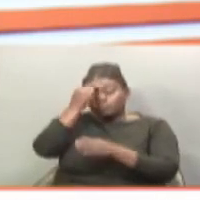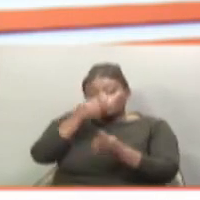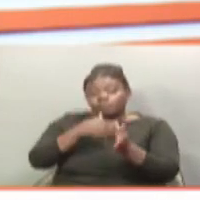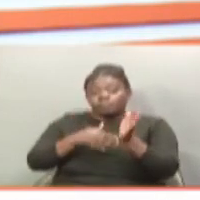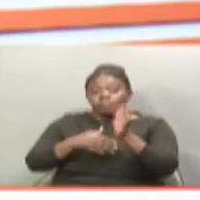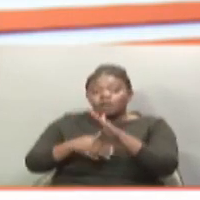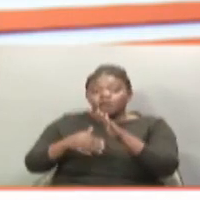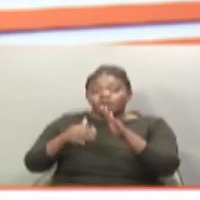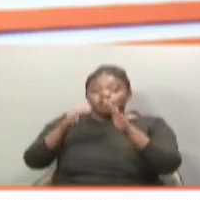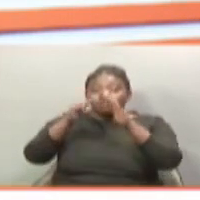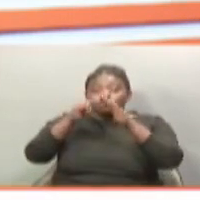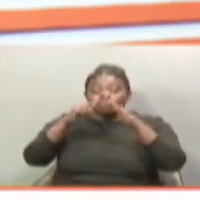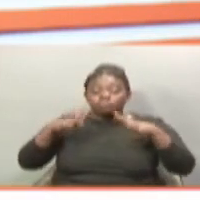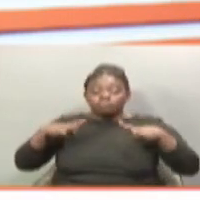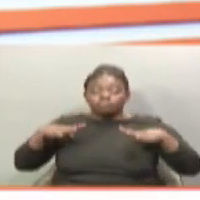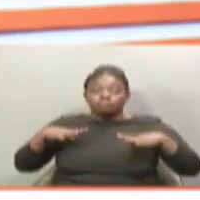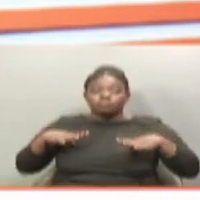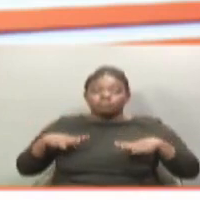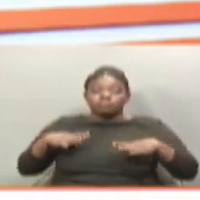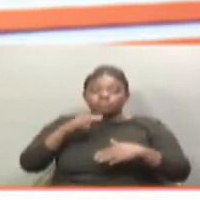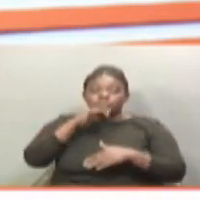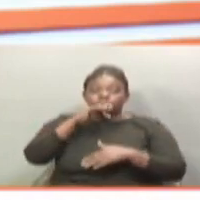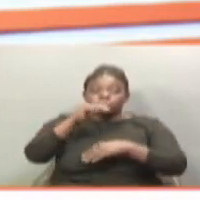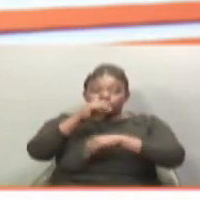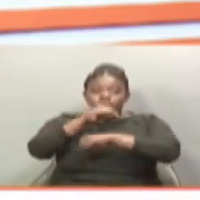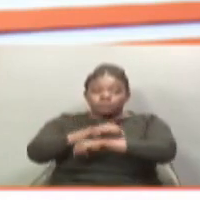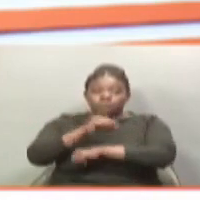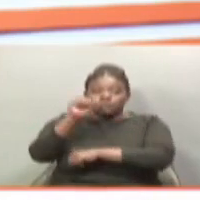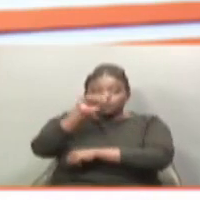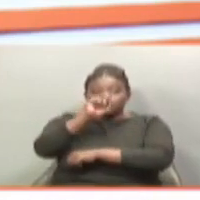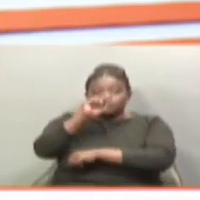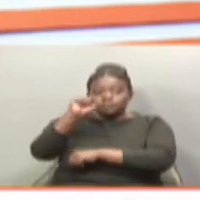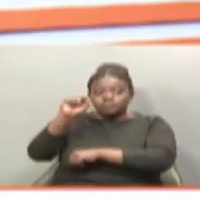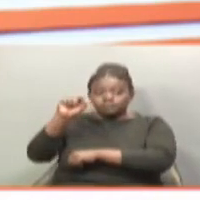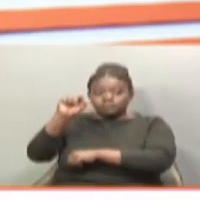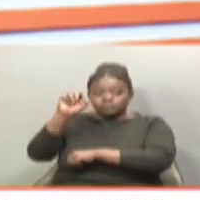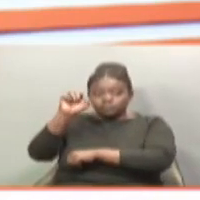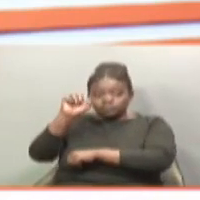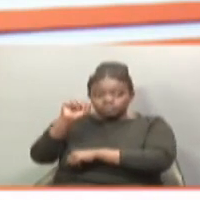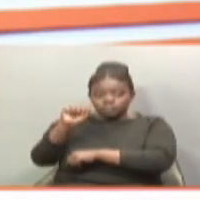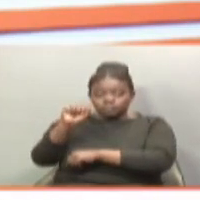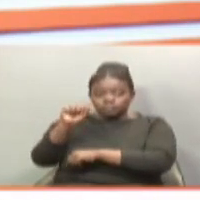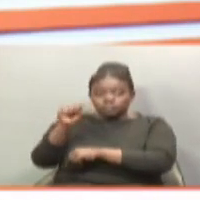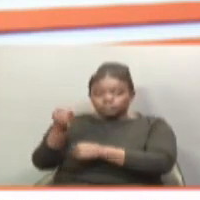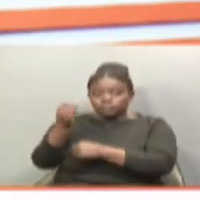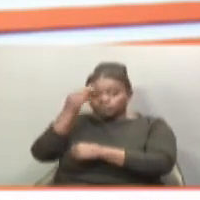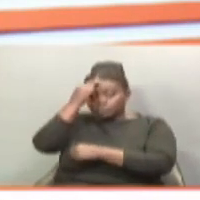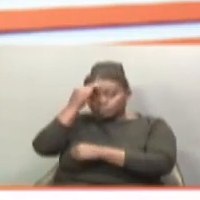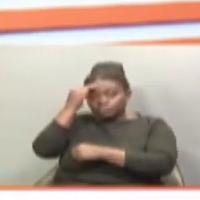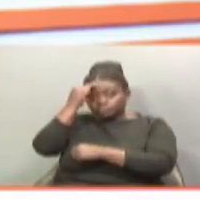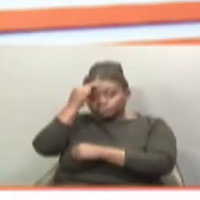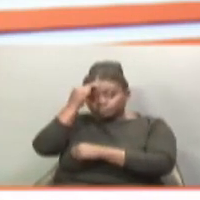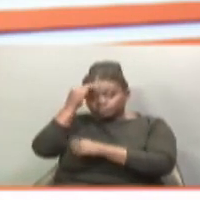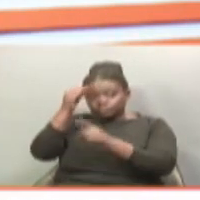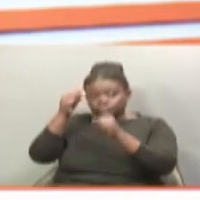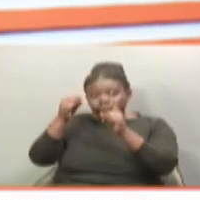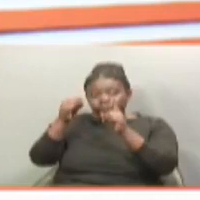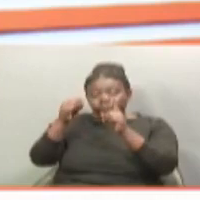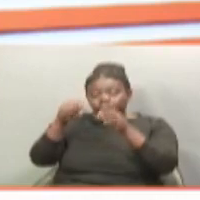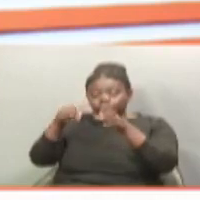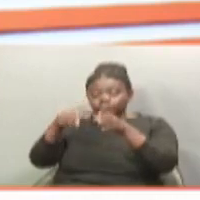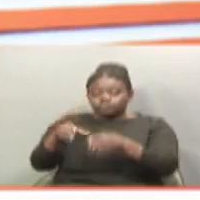mu luwummula. Abyogeredde ku ssomero erya Seeta Junior e Mbalala, abayizi n'ab'ekibiina ekya Banana bwe